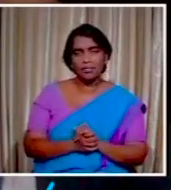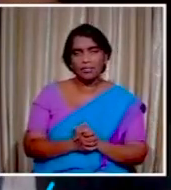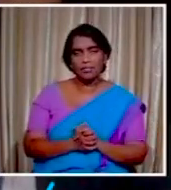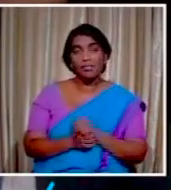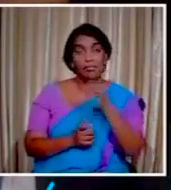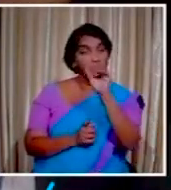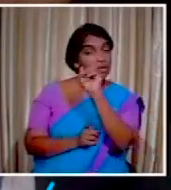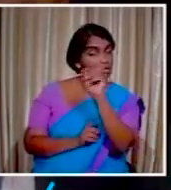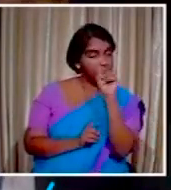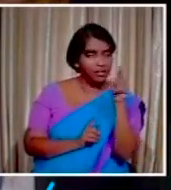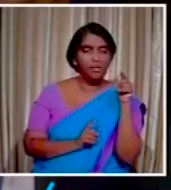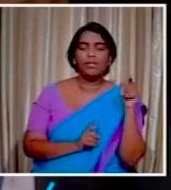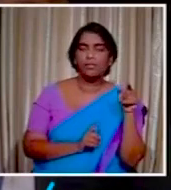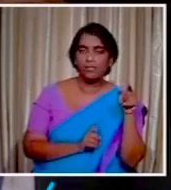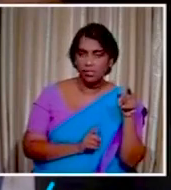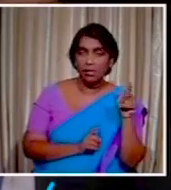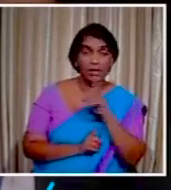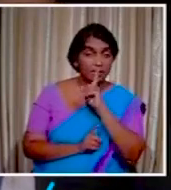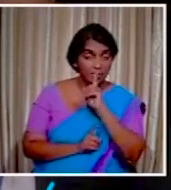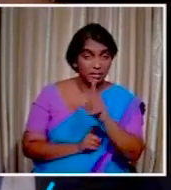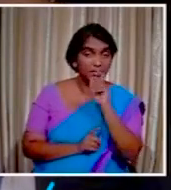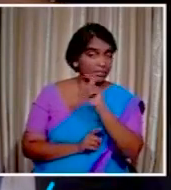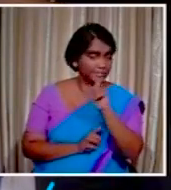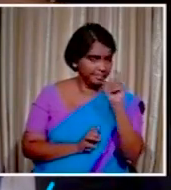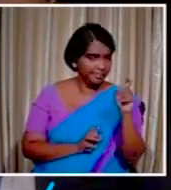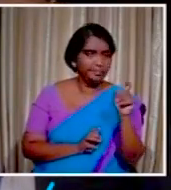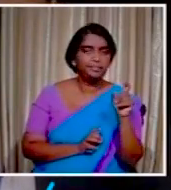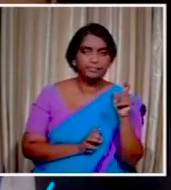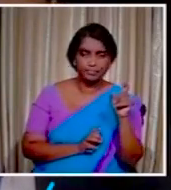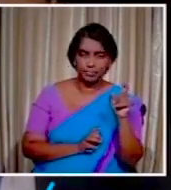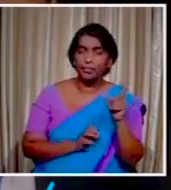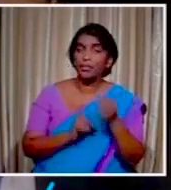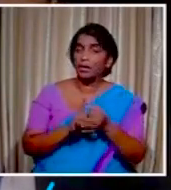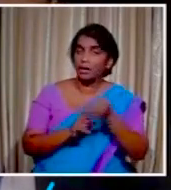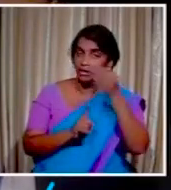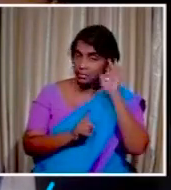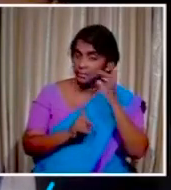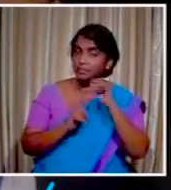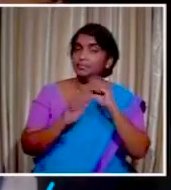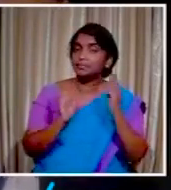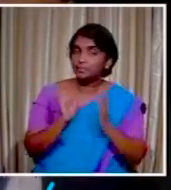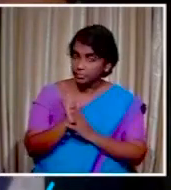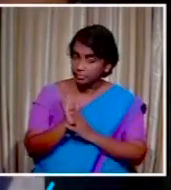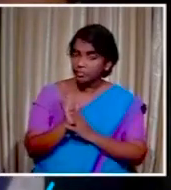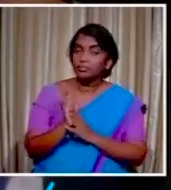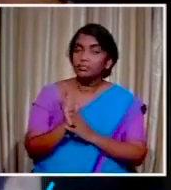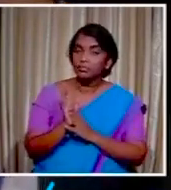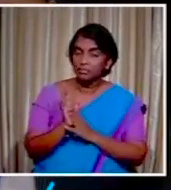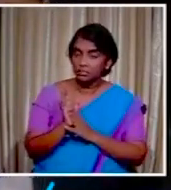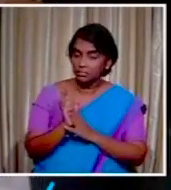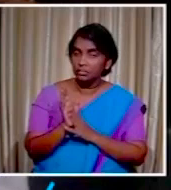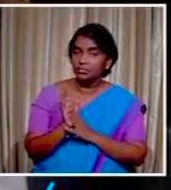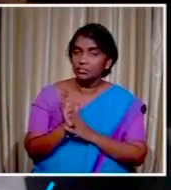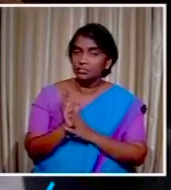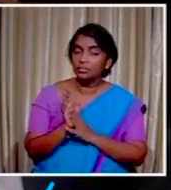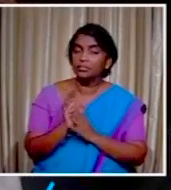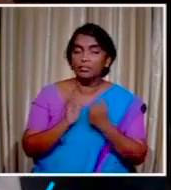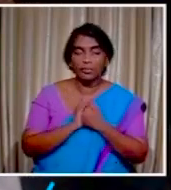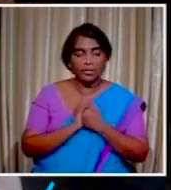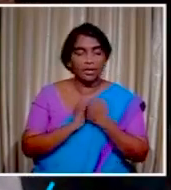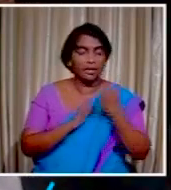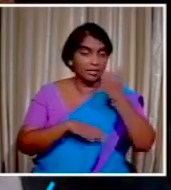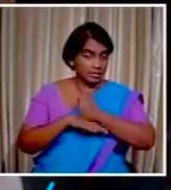ඔබතුමාගේ වචනවලින් ඔබතුමා කියපු වචන ජනාධිපතිවරයා අගමැතිවරයා අගමැතිවරයා පත් වෙන්නෙත් ගරු මුලාසනේ